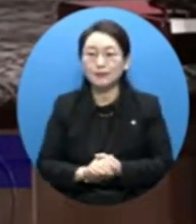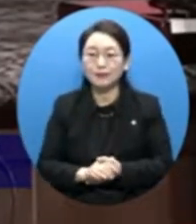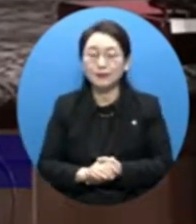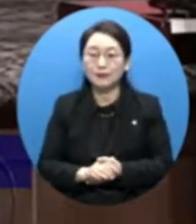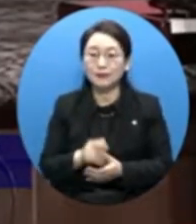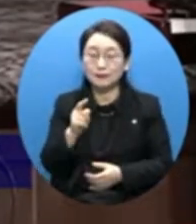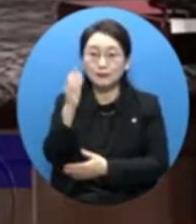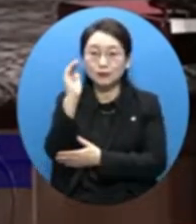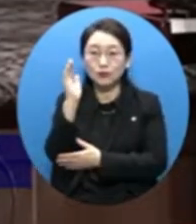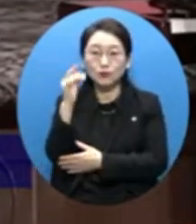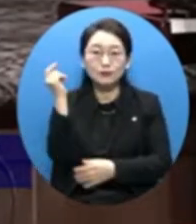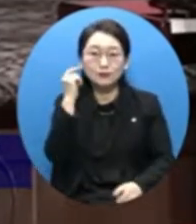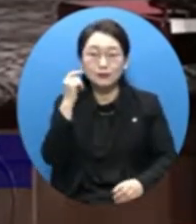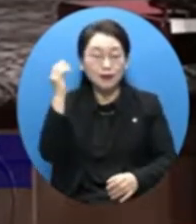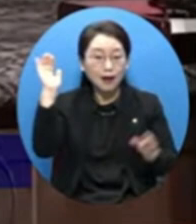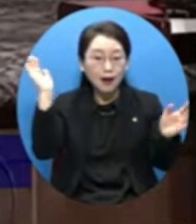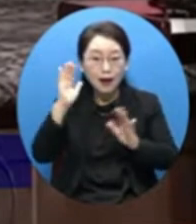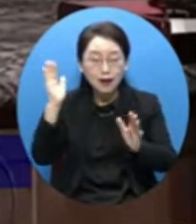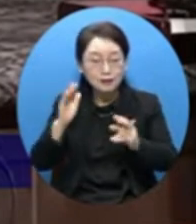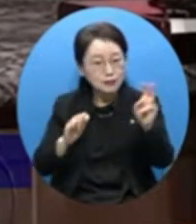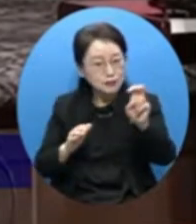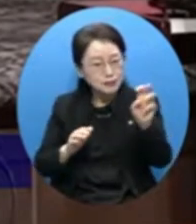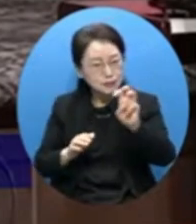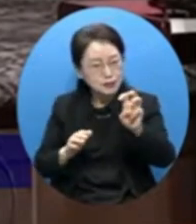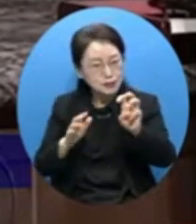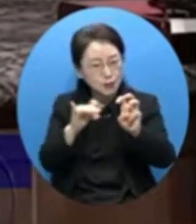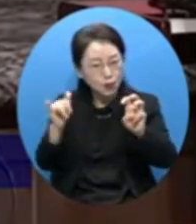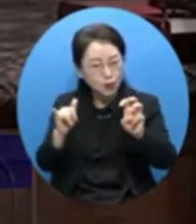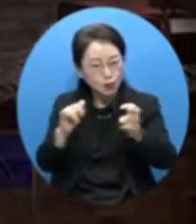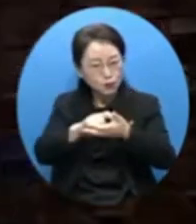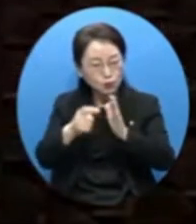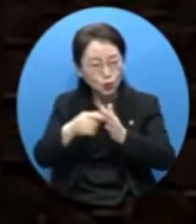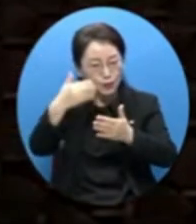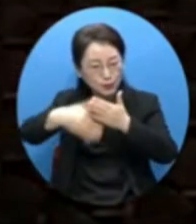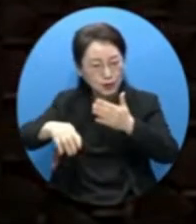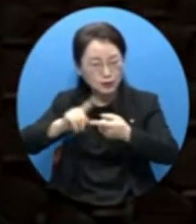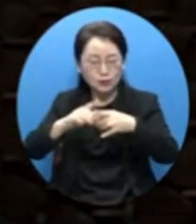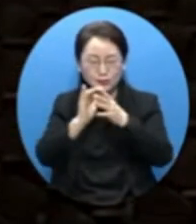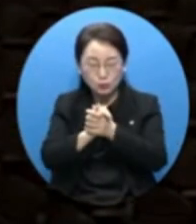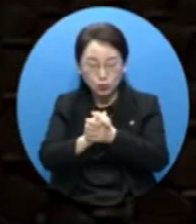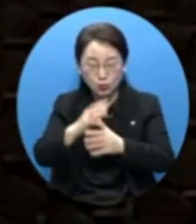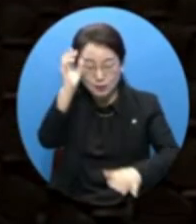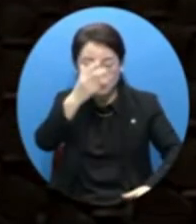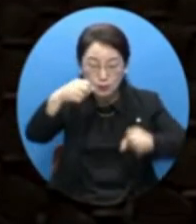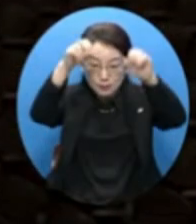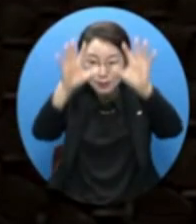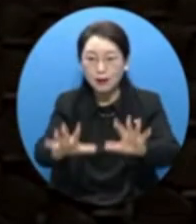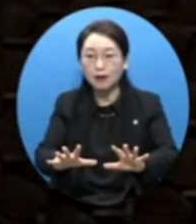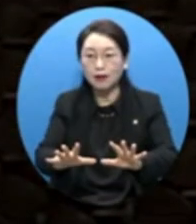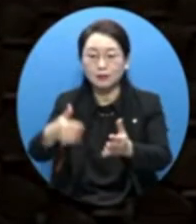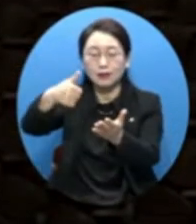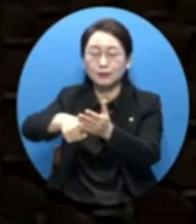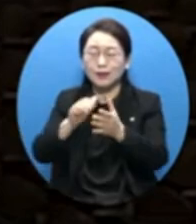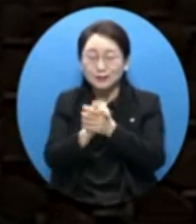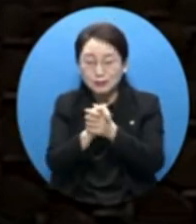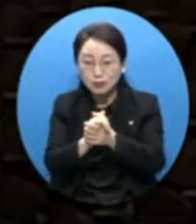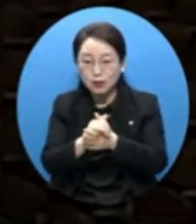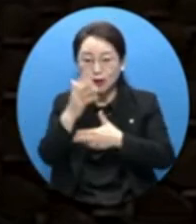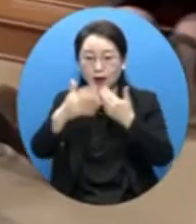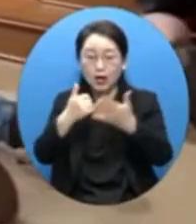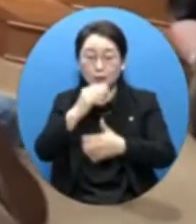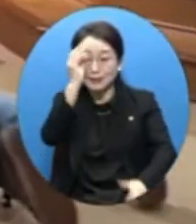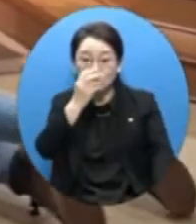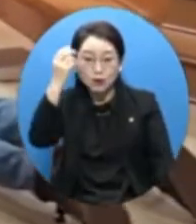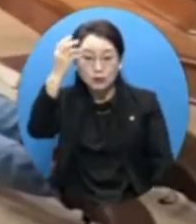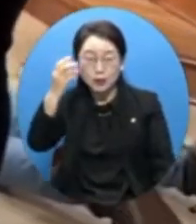그 설교를 들은 학생들 가운데 한 2, 30명이 남아서 기도하기 시작했습니다. 성령이 임했습니다. 저들이 엎드려 기도하는데 하나님의 성령이 임하니까